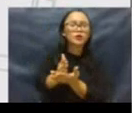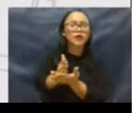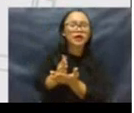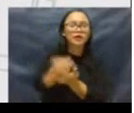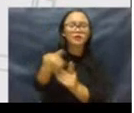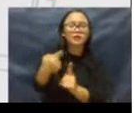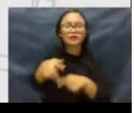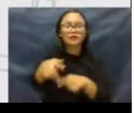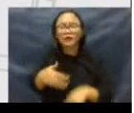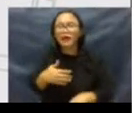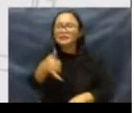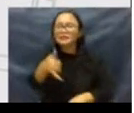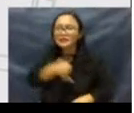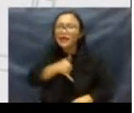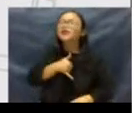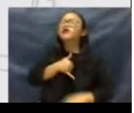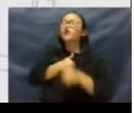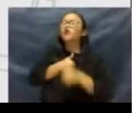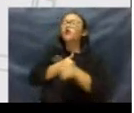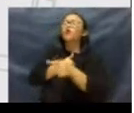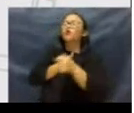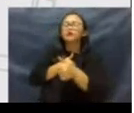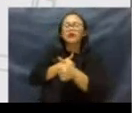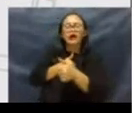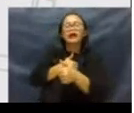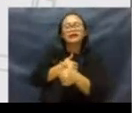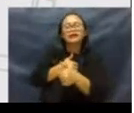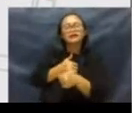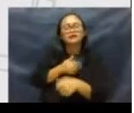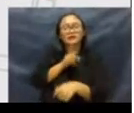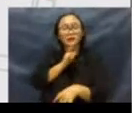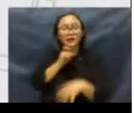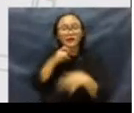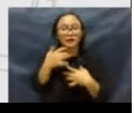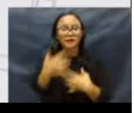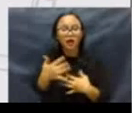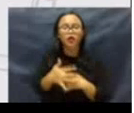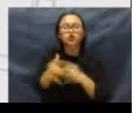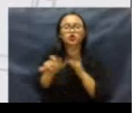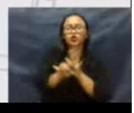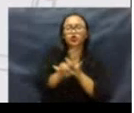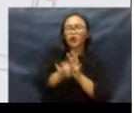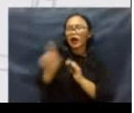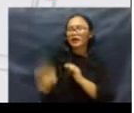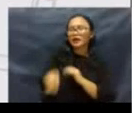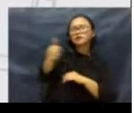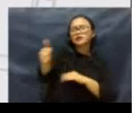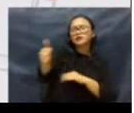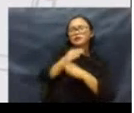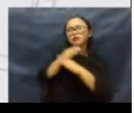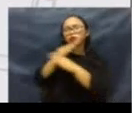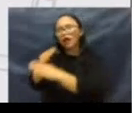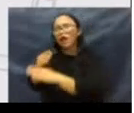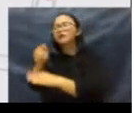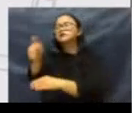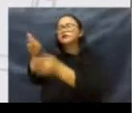keputusan tersebut. Keputusannya apa? Keputusannya adalah menerima, menolak, menangguhkan. Menerima, menolak, menangguhkan apa?